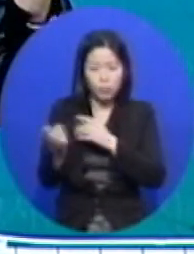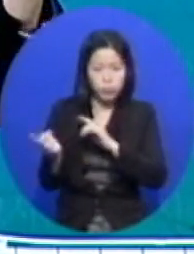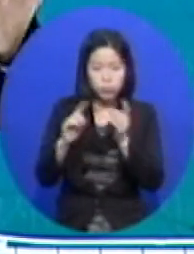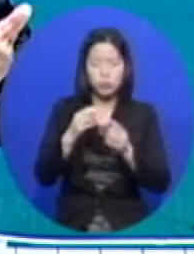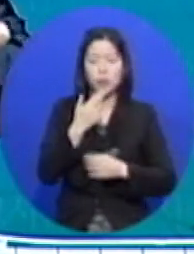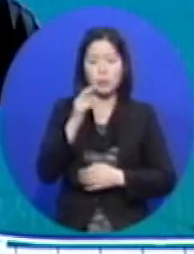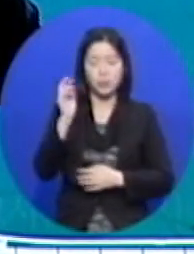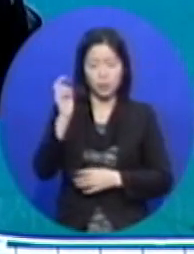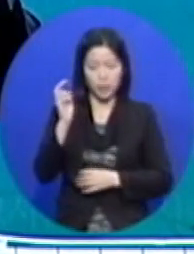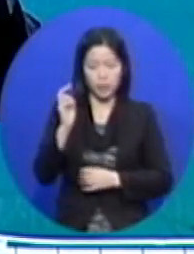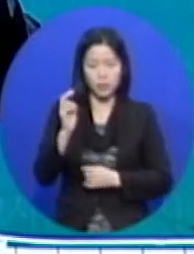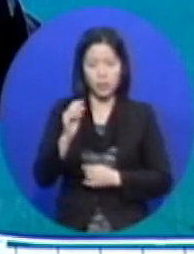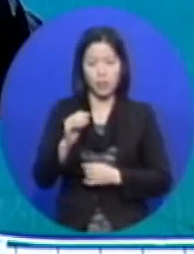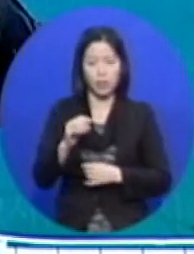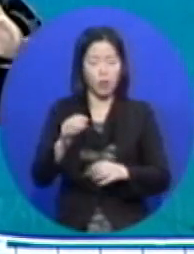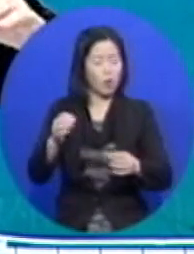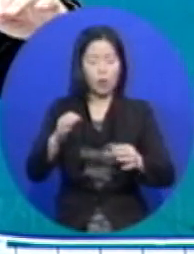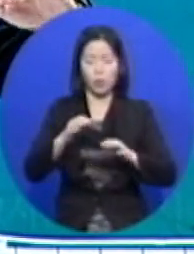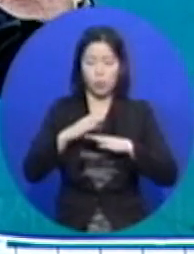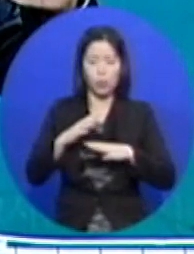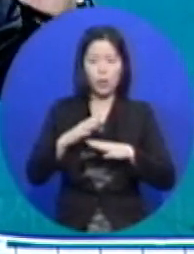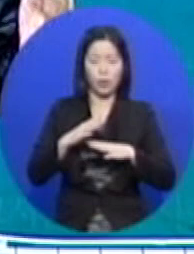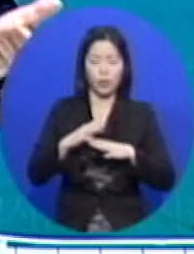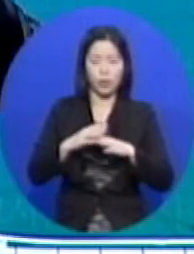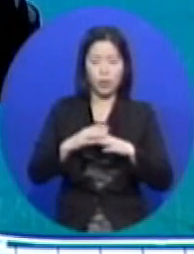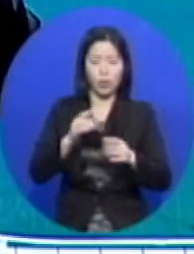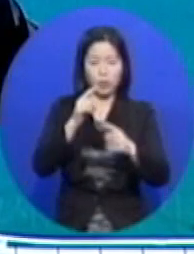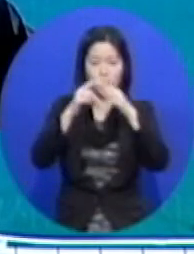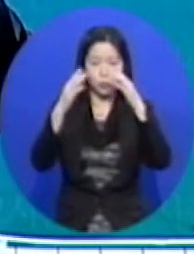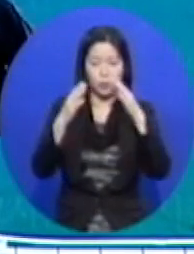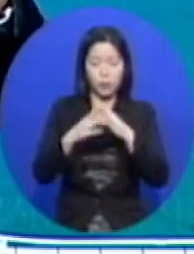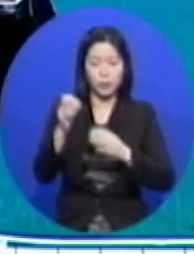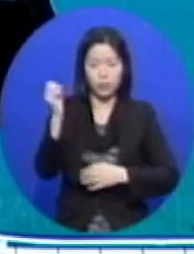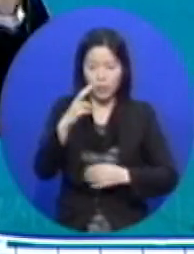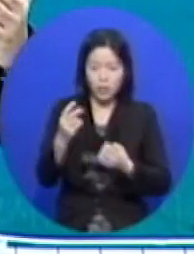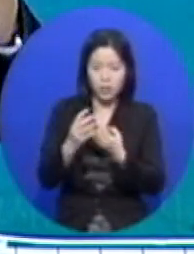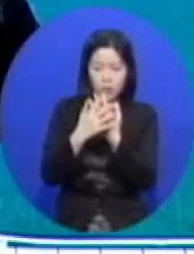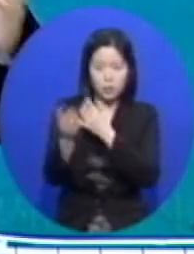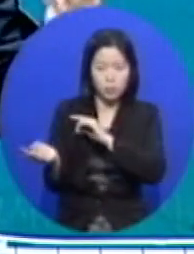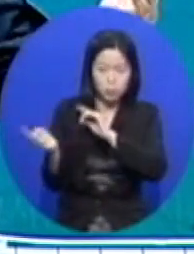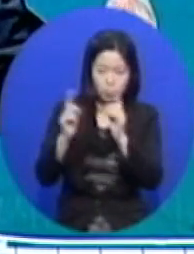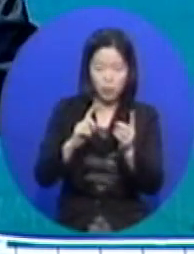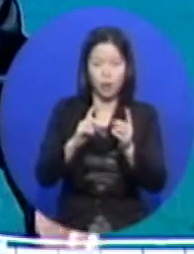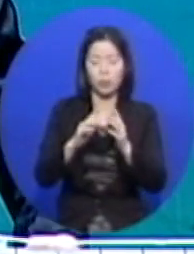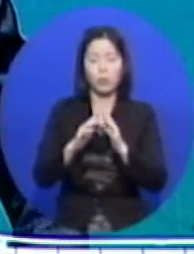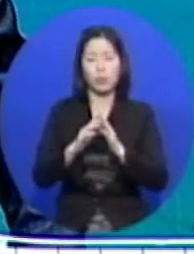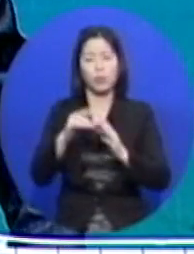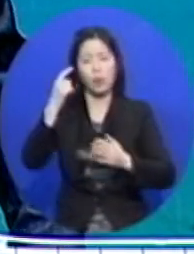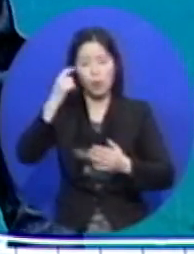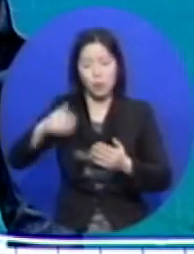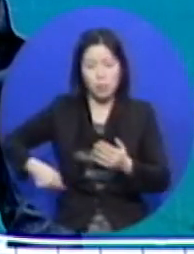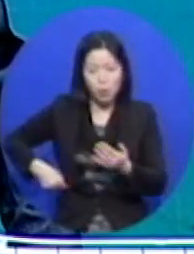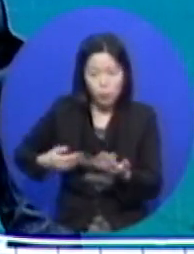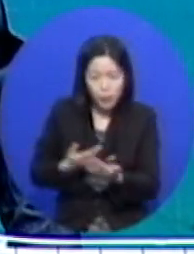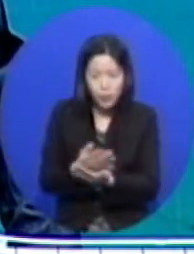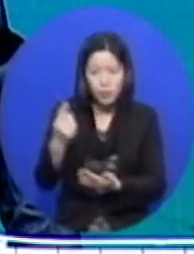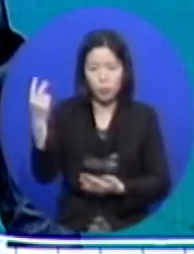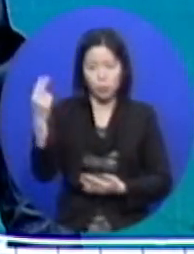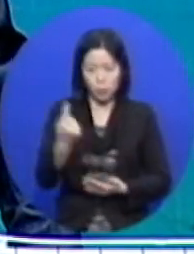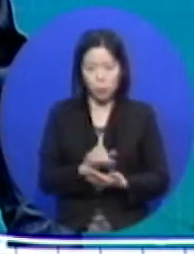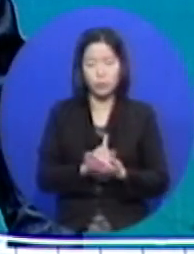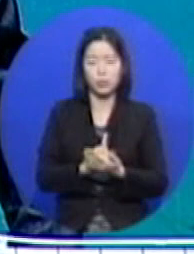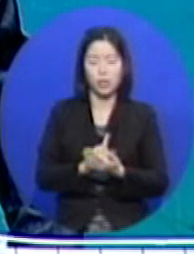회개하고 다시 일어나고 교회는 다시 부응 되는 역사를 하나님은 지금까지 1호 오고 계세요